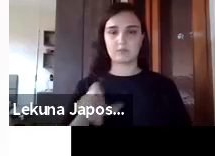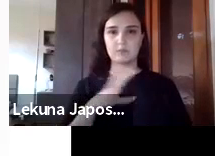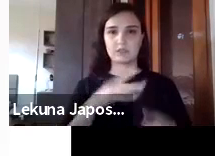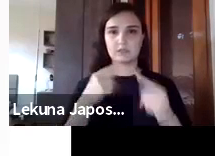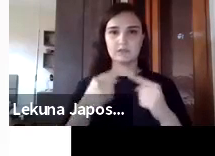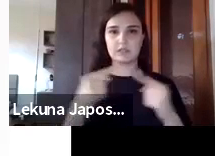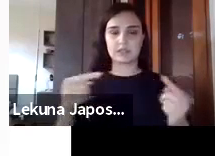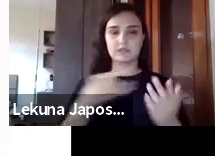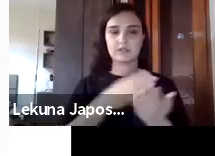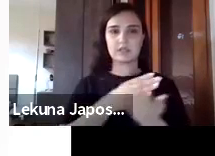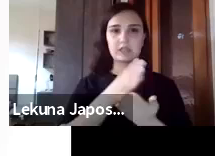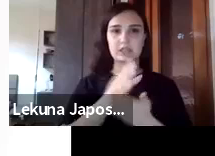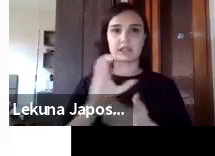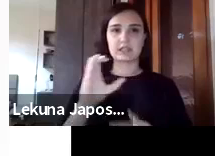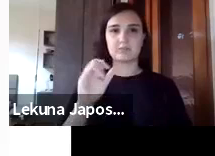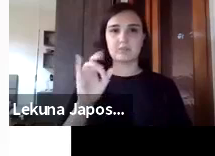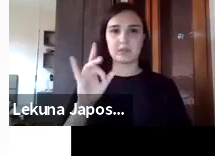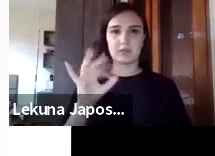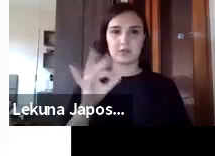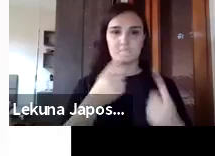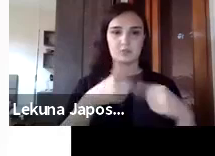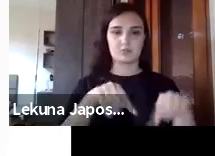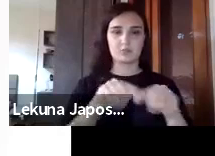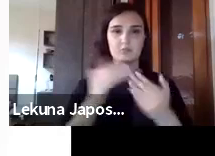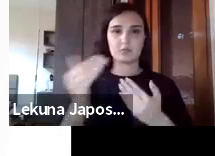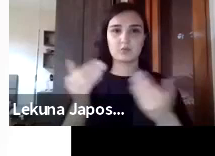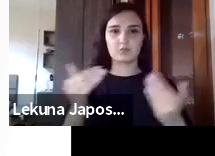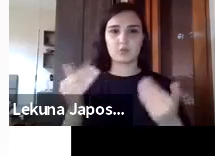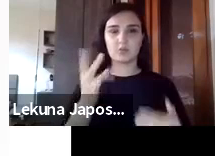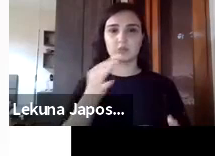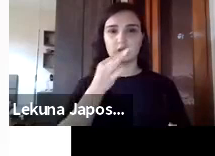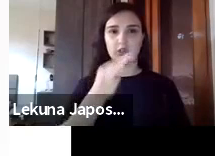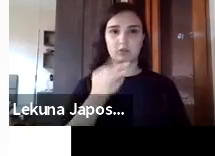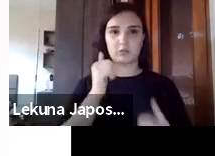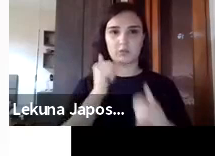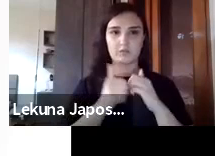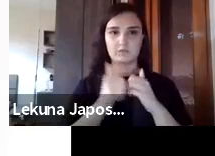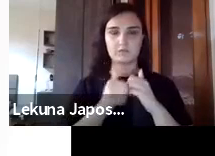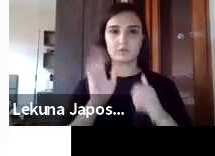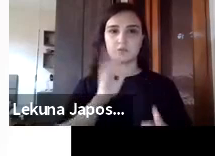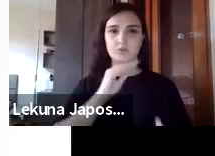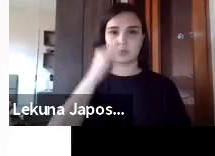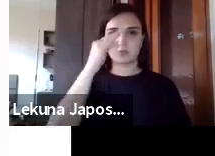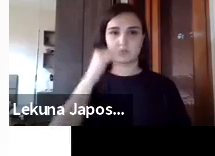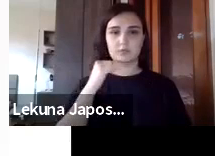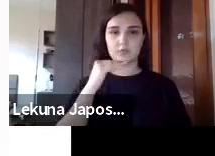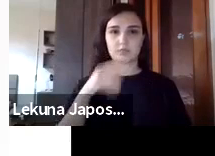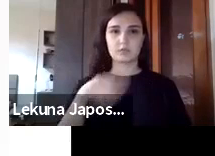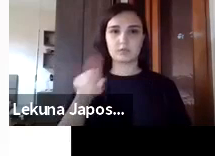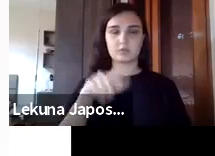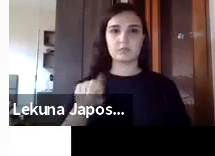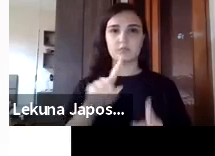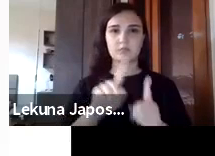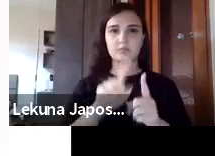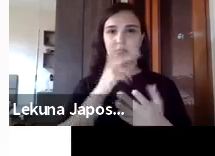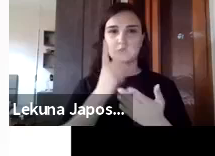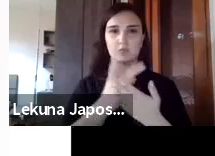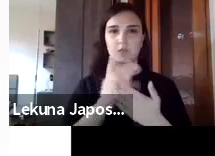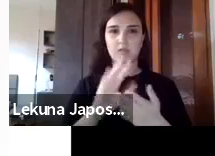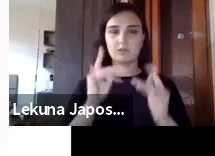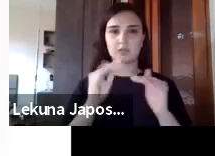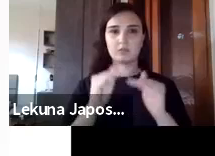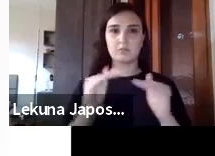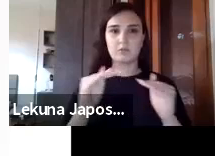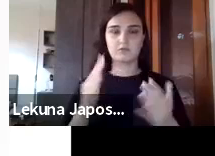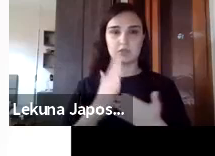სხვადასხვა სფეროების სახით, ხო? ალბათ ეს უნდა შევახსენოთ ყოველთვის ყველა მშობელმა თავს, რომ მიუხედავად იმისა, რომ ბავშვი არის ჩვენთვის